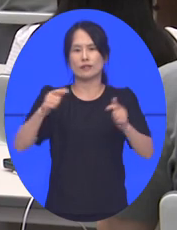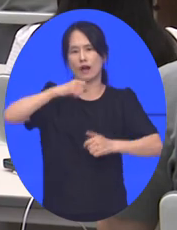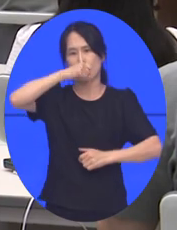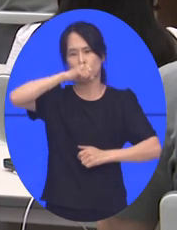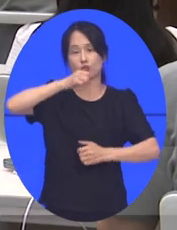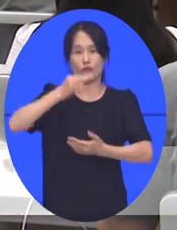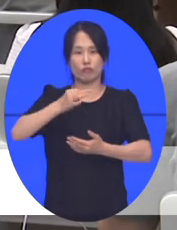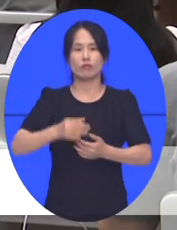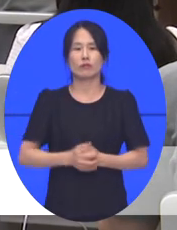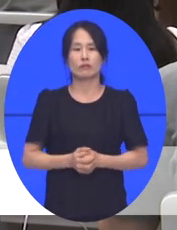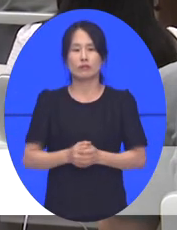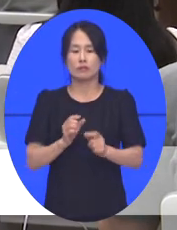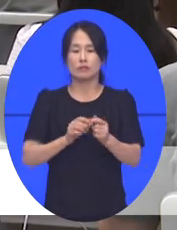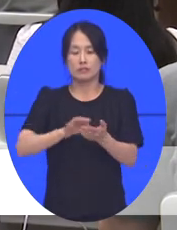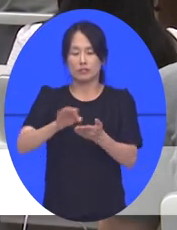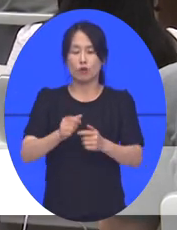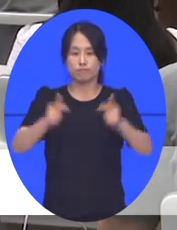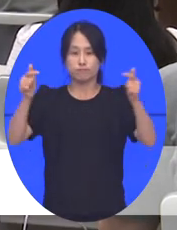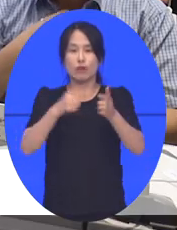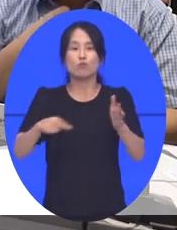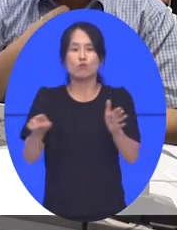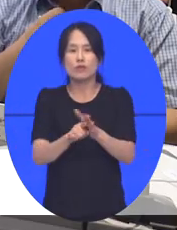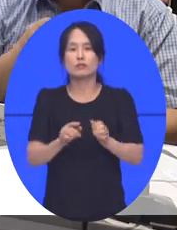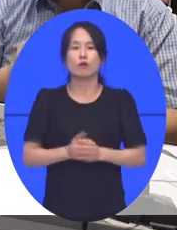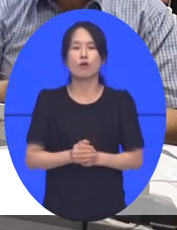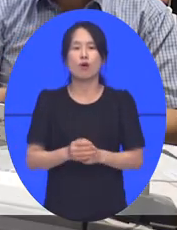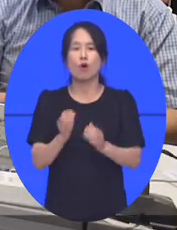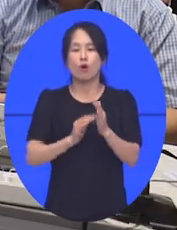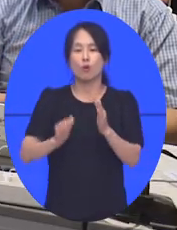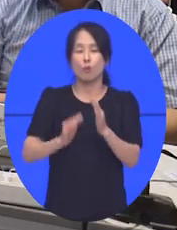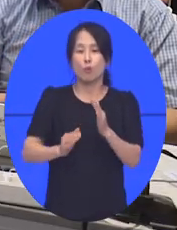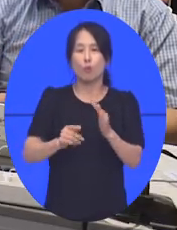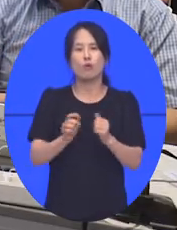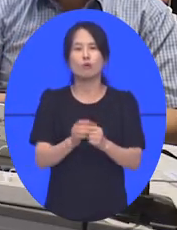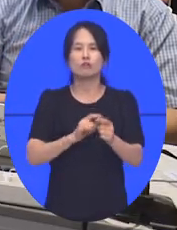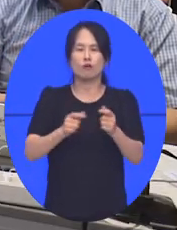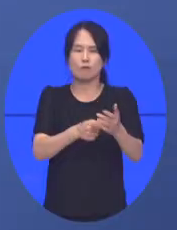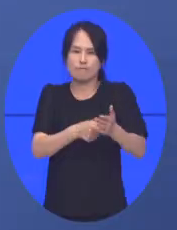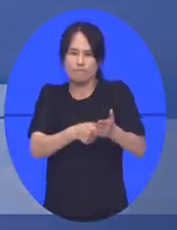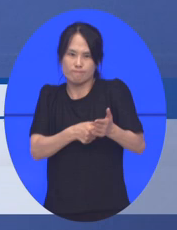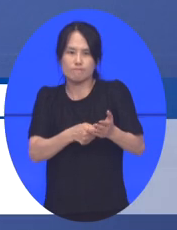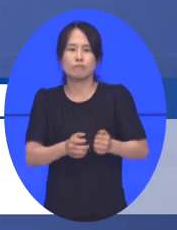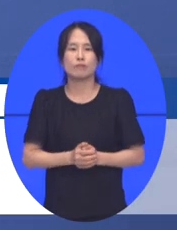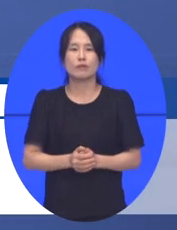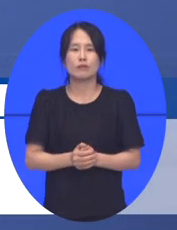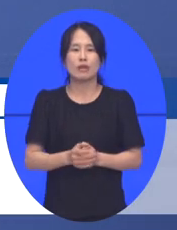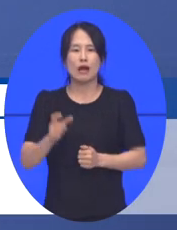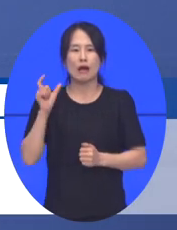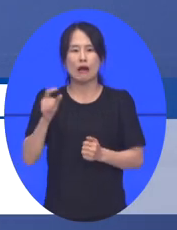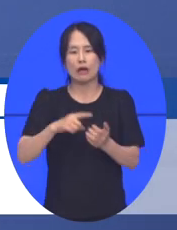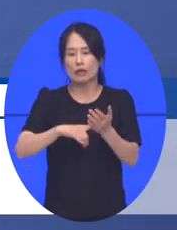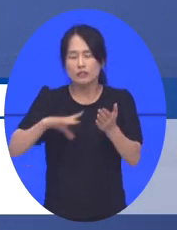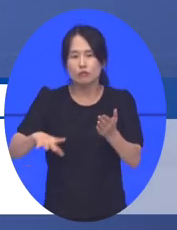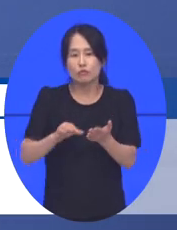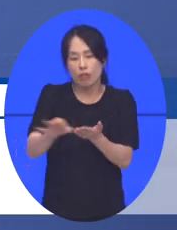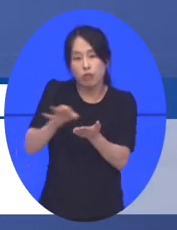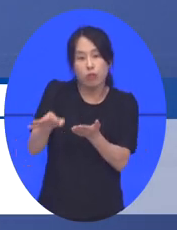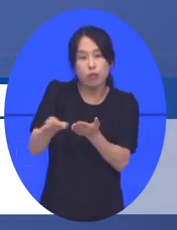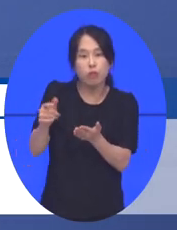추경입니다 재정 확장을 위해 공공부문 허리띠부터 바짝 졸라맸습니다 강력한 세출